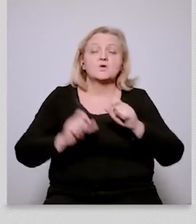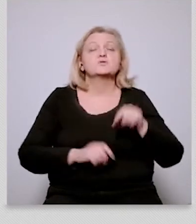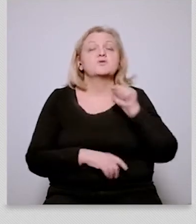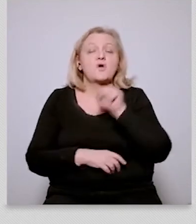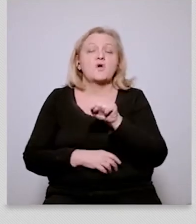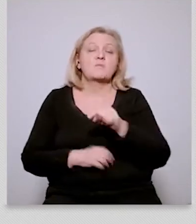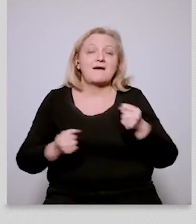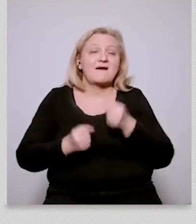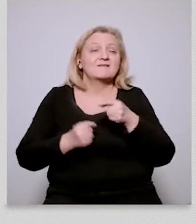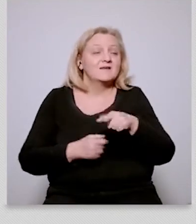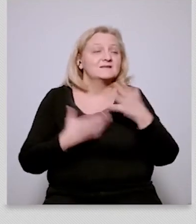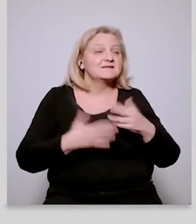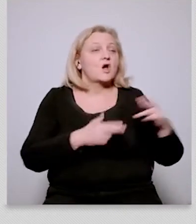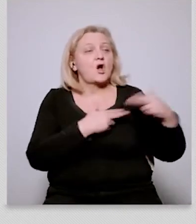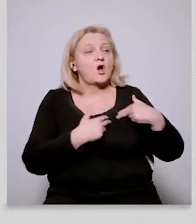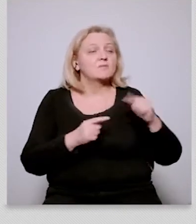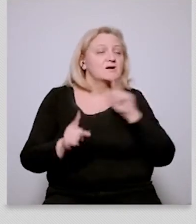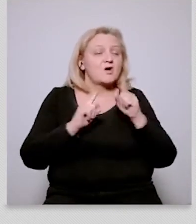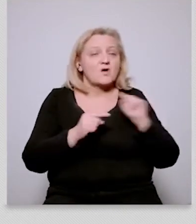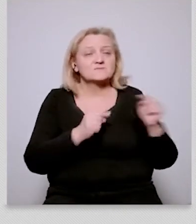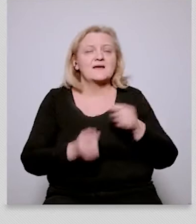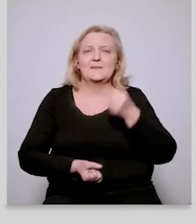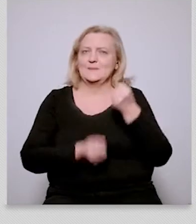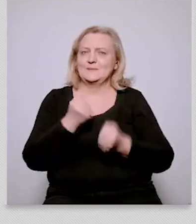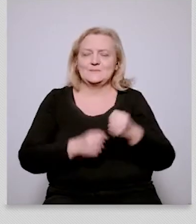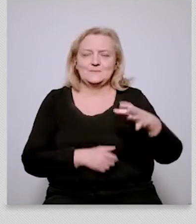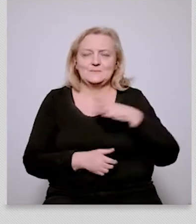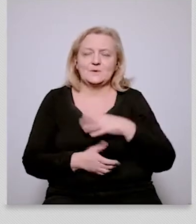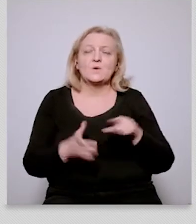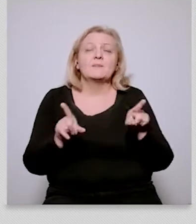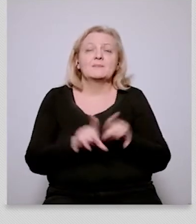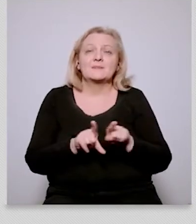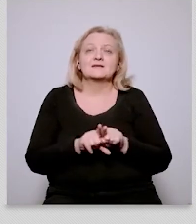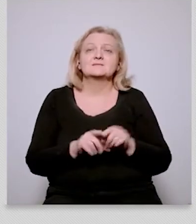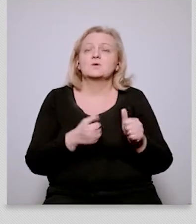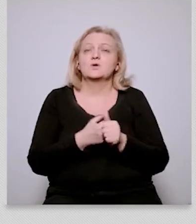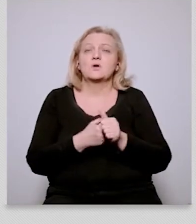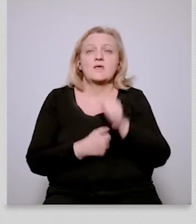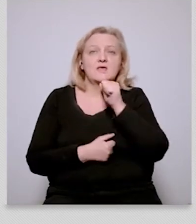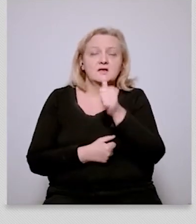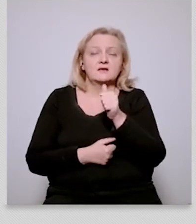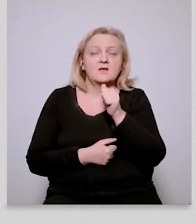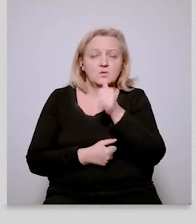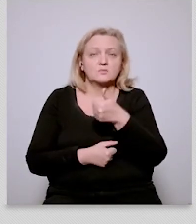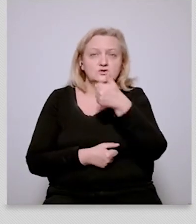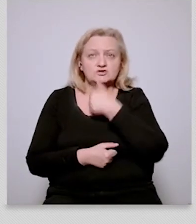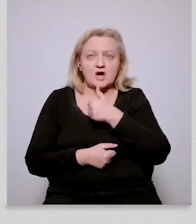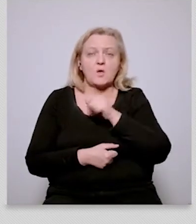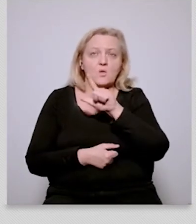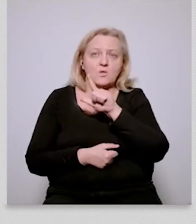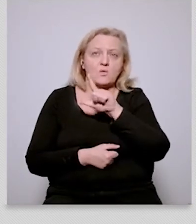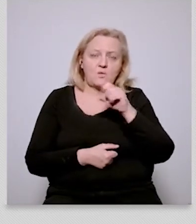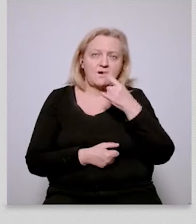komisją, to było utrudnione. To, co stwierdziliśmy też, jeżeli chodzi o Europejski Zielony Ład,